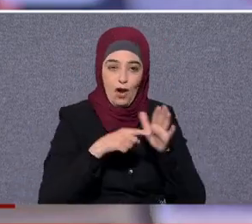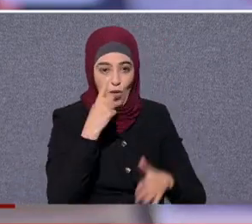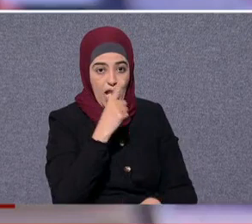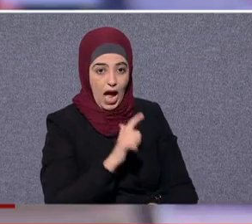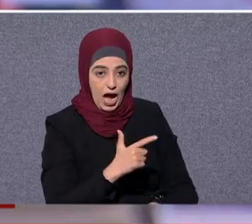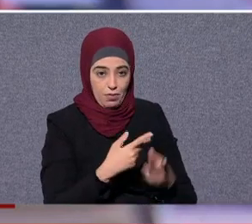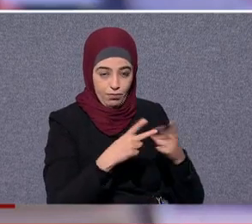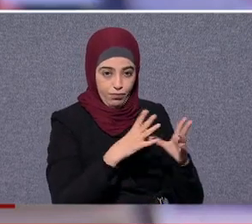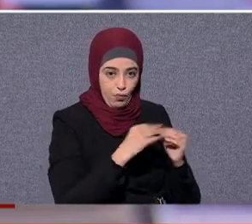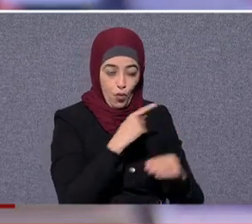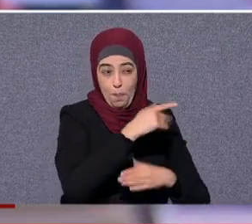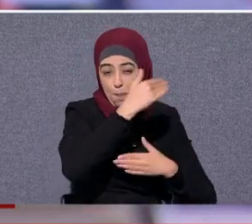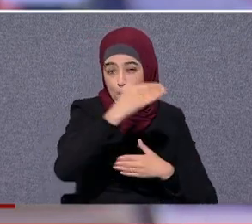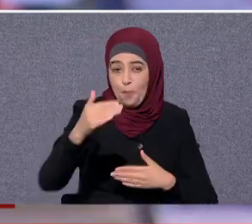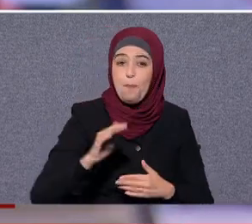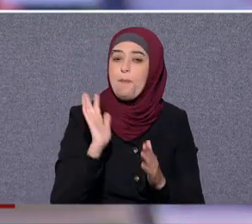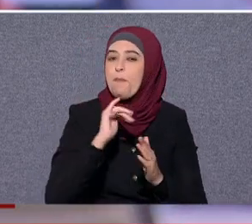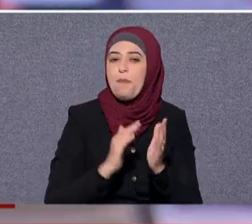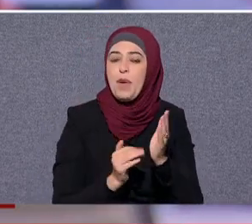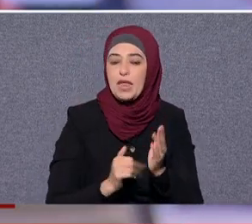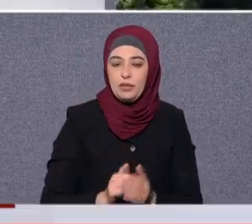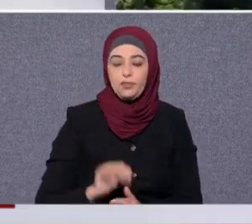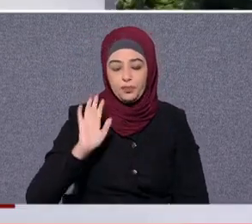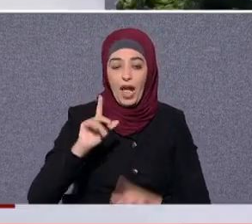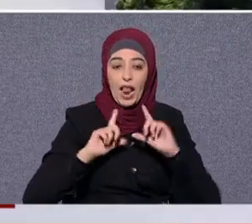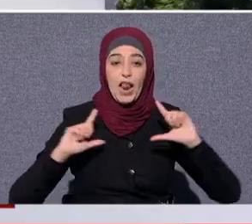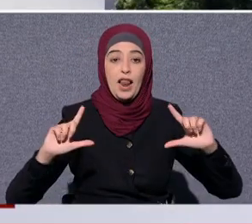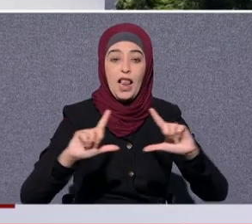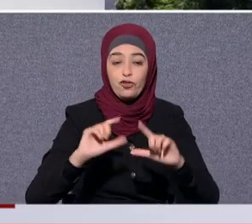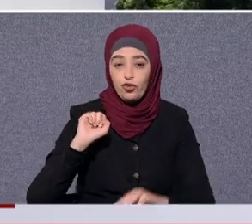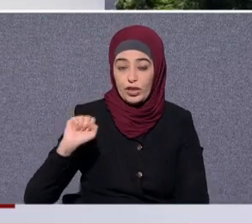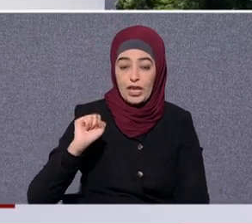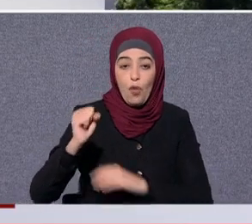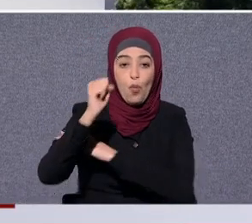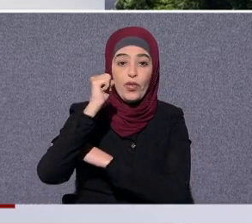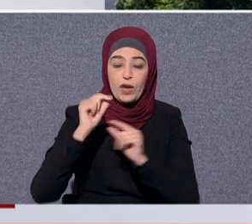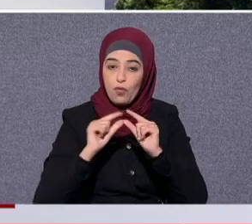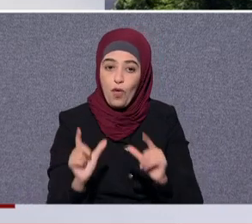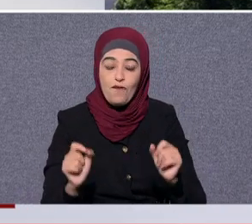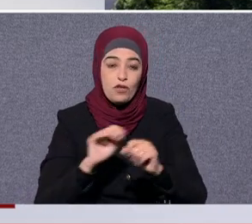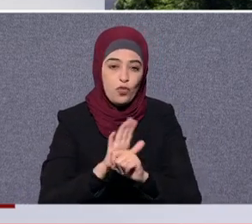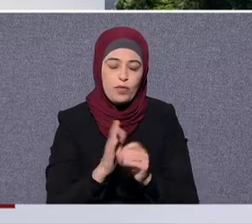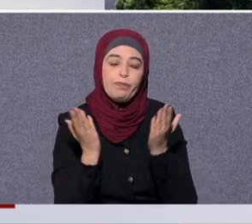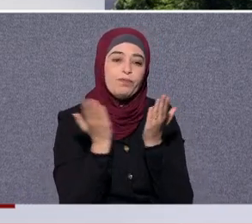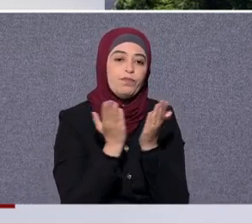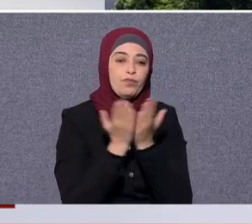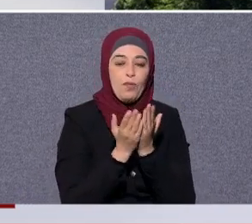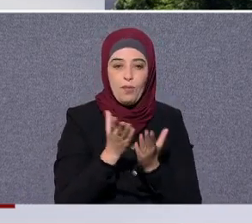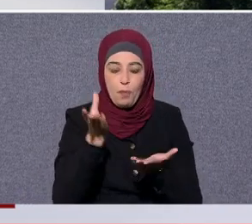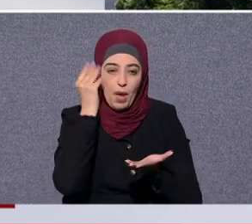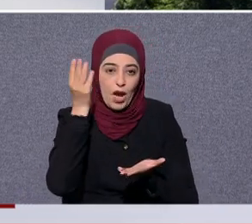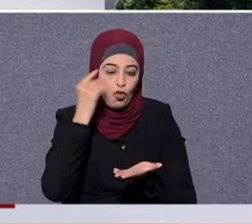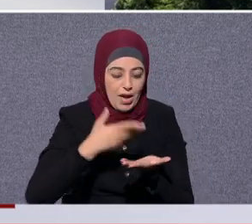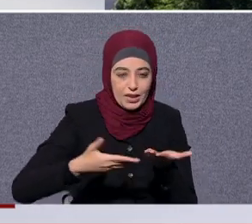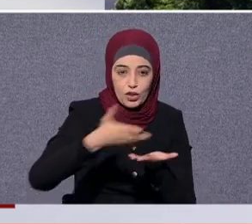العقبة؟ نعم، اللجنة الوطنية للأوبئة تدرس المعطيات الموجودة على